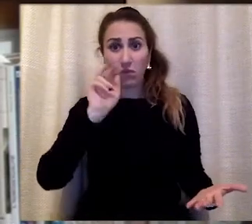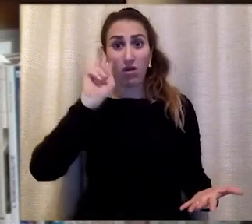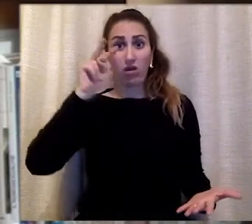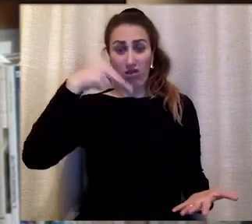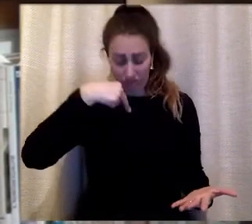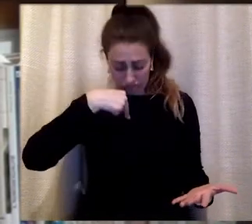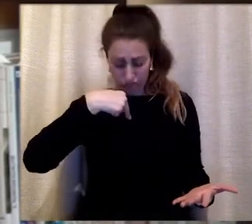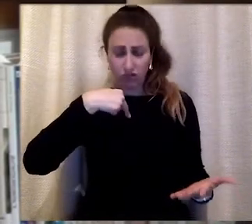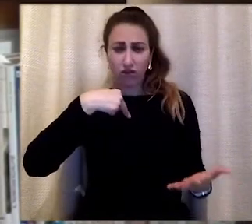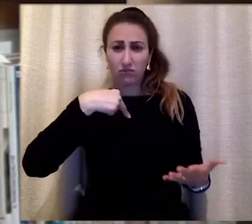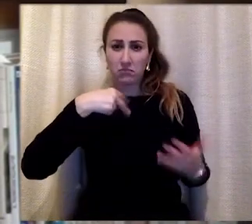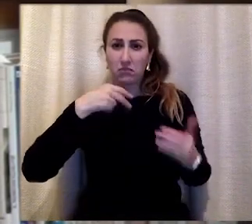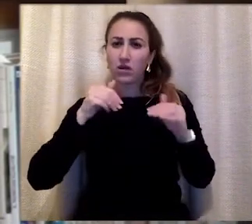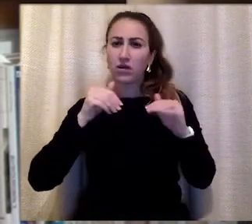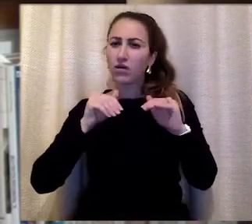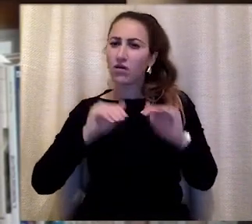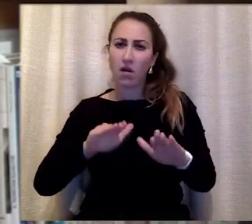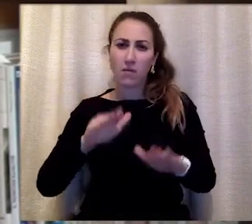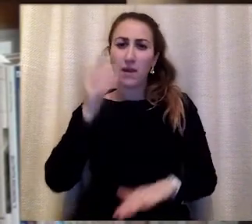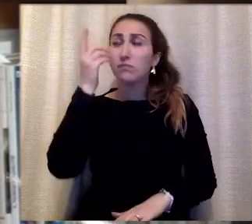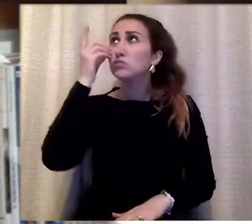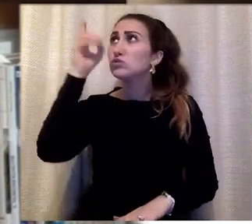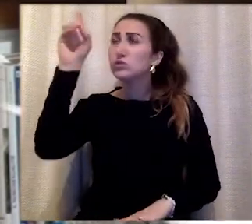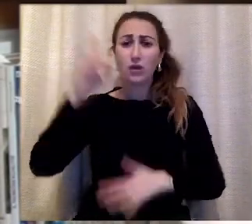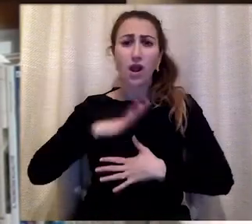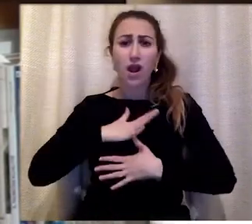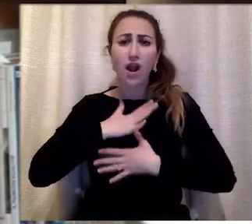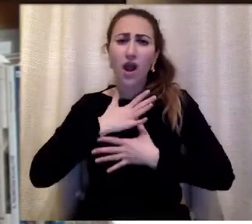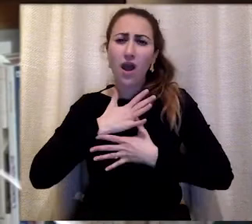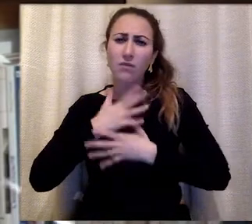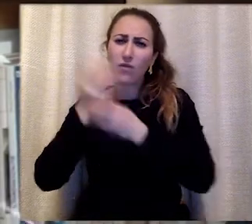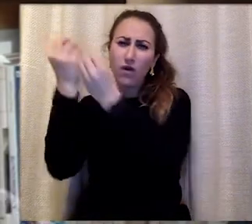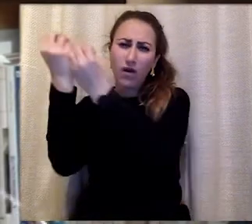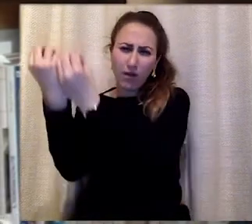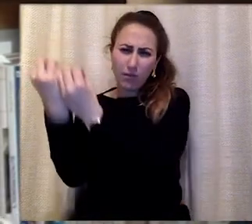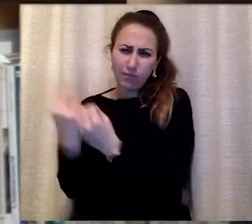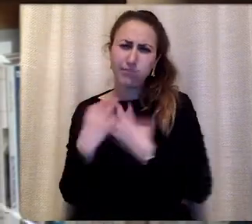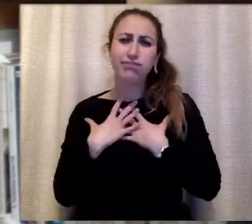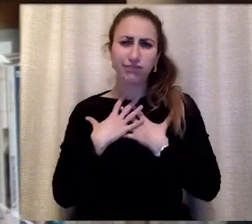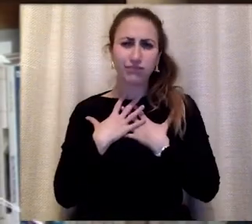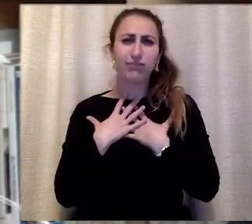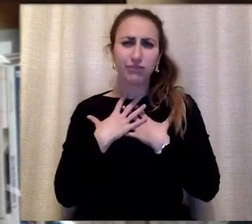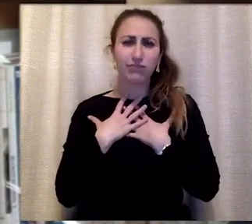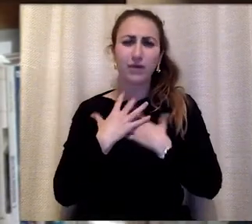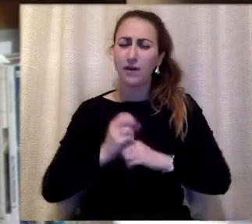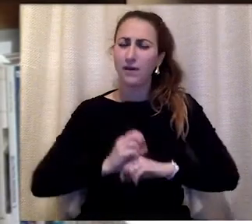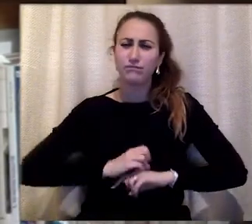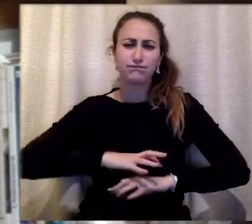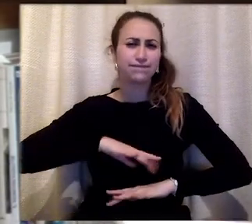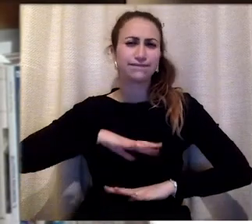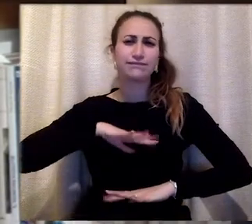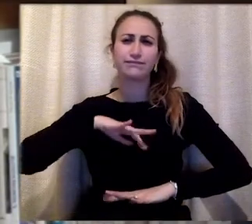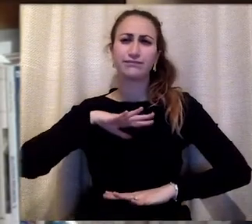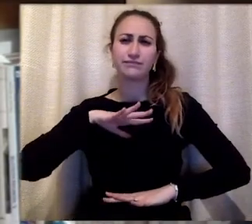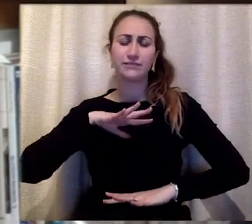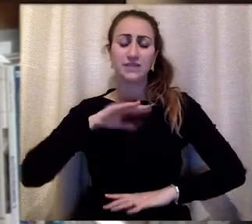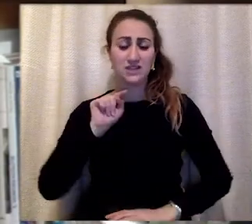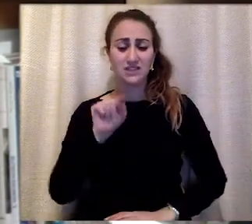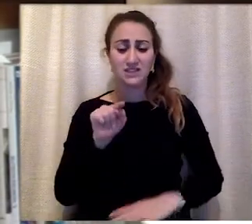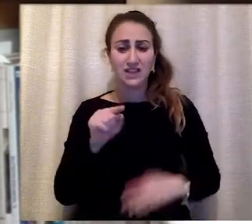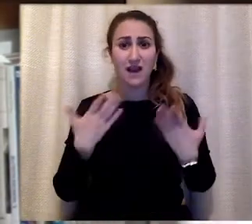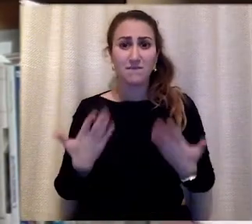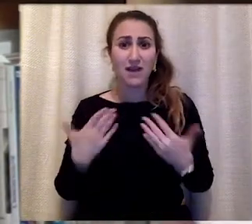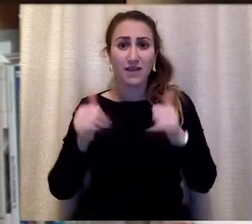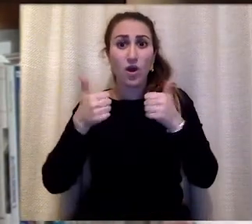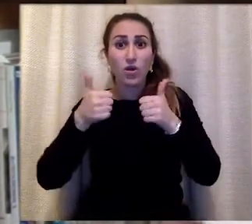le message de cette période que nous vivions nous enseigne vraiment